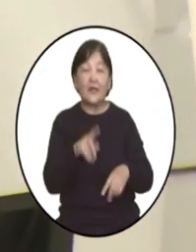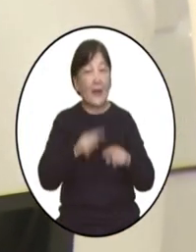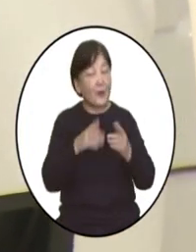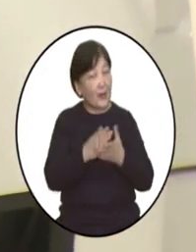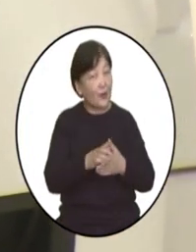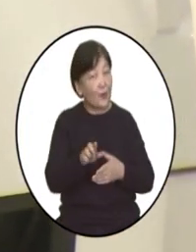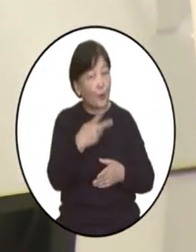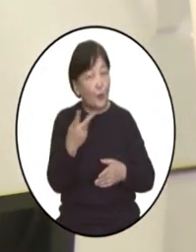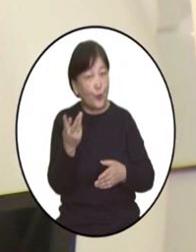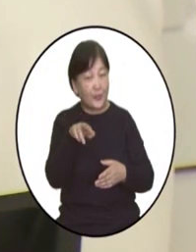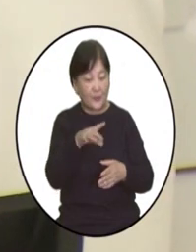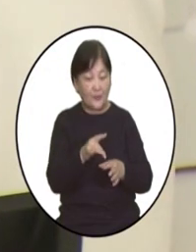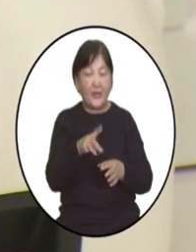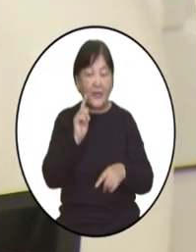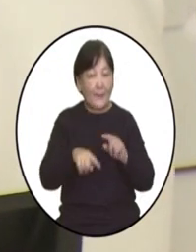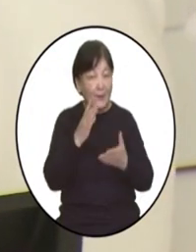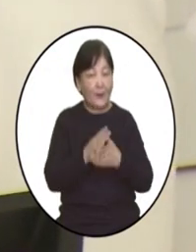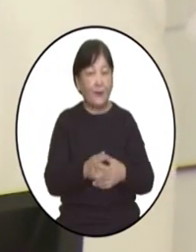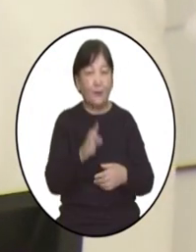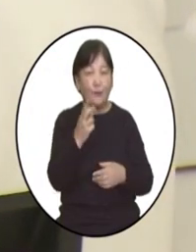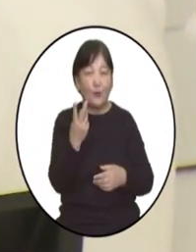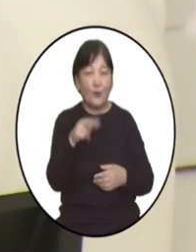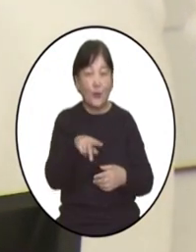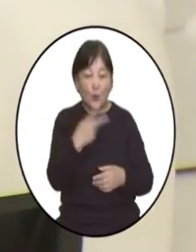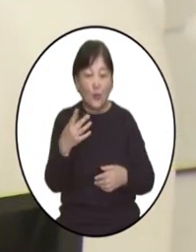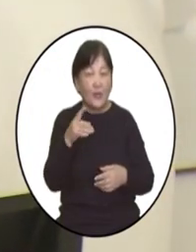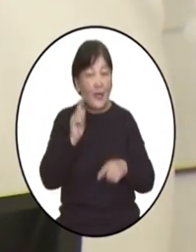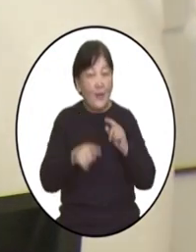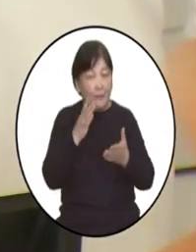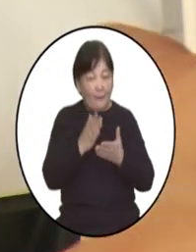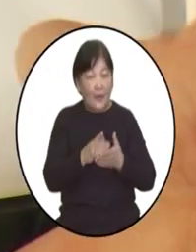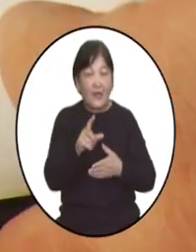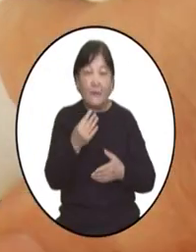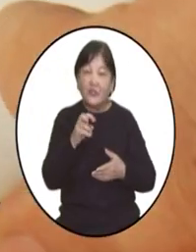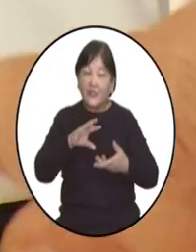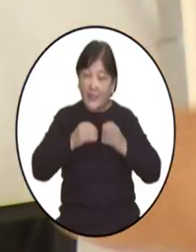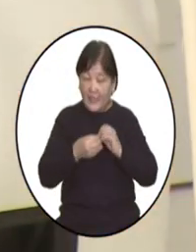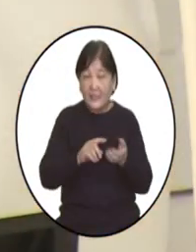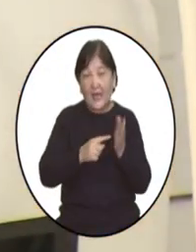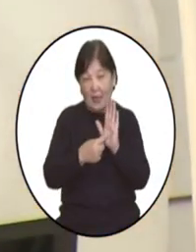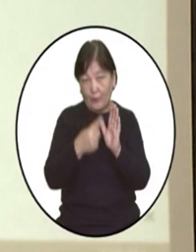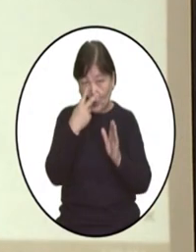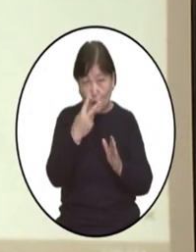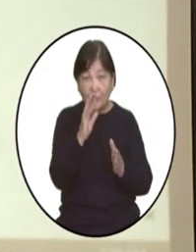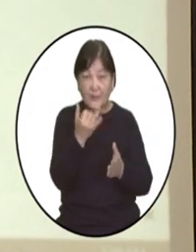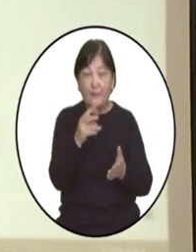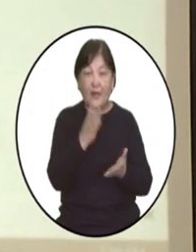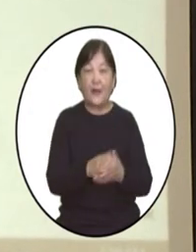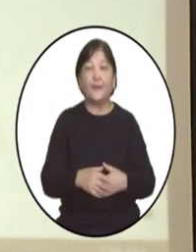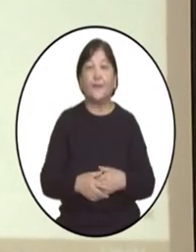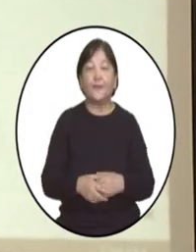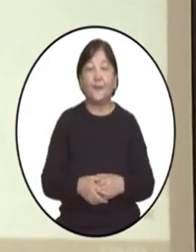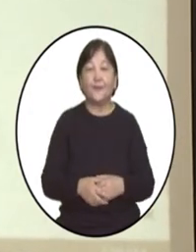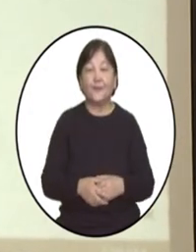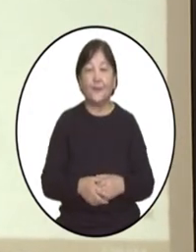ямар байдлаар өөрчлөлт орж байгааг дата логоор энд хэмжилтийг ингэж харуулж үзүүллээ. За,